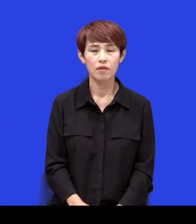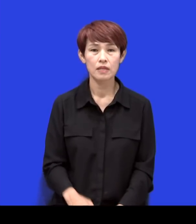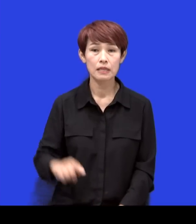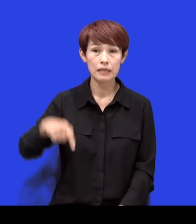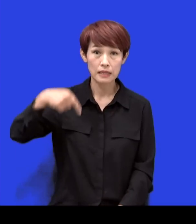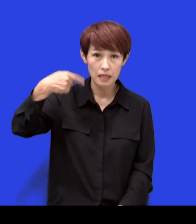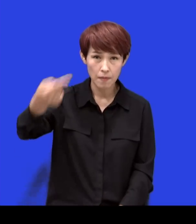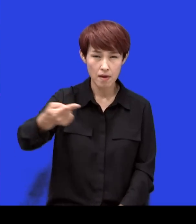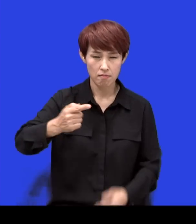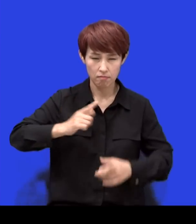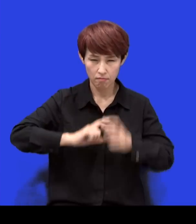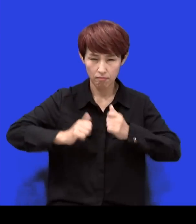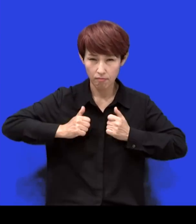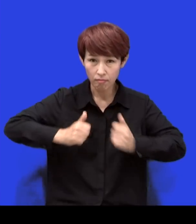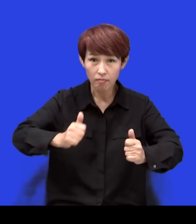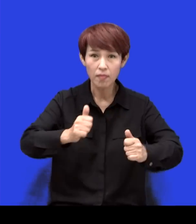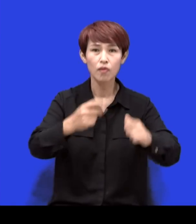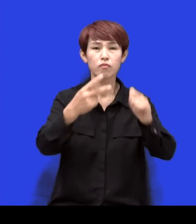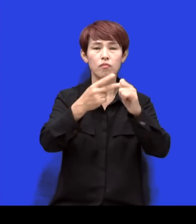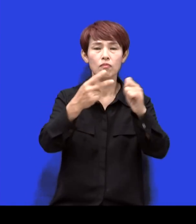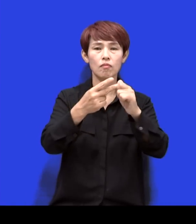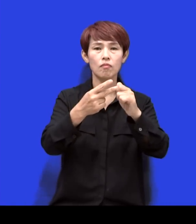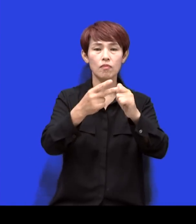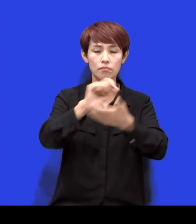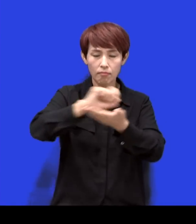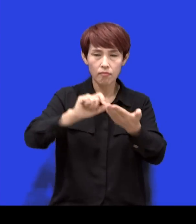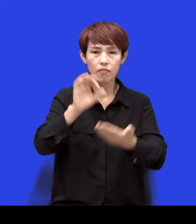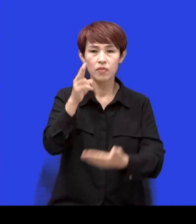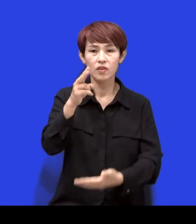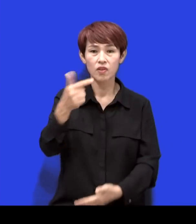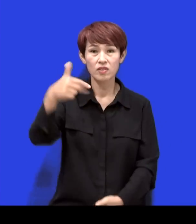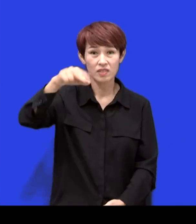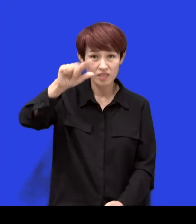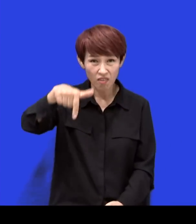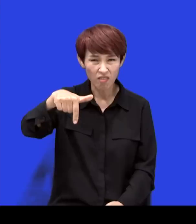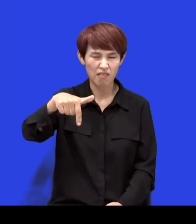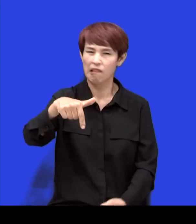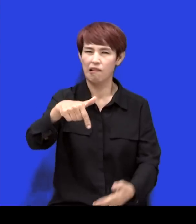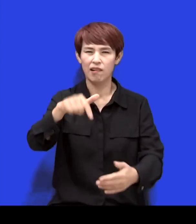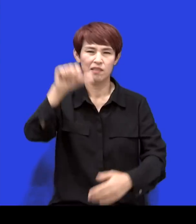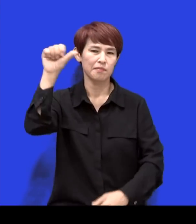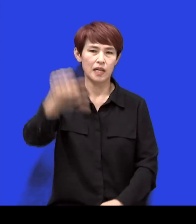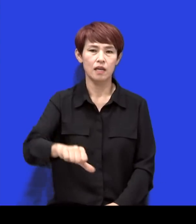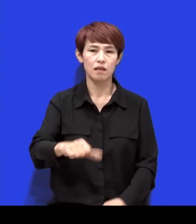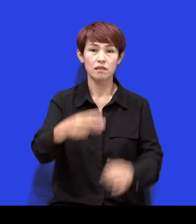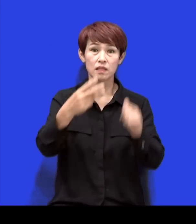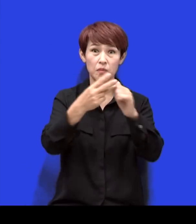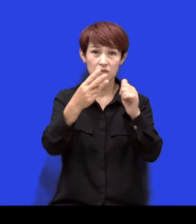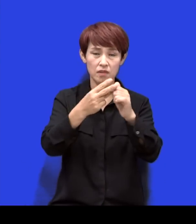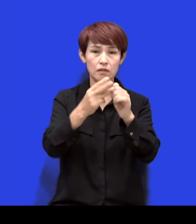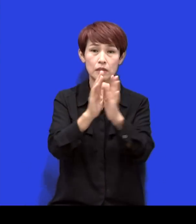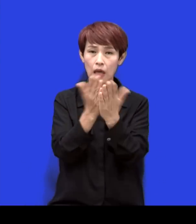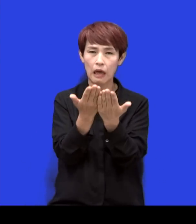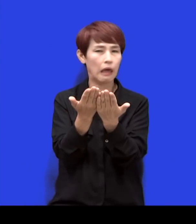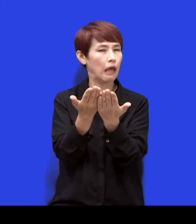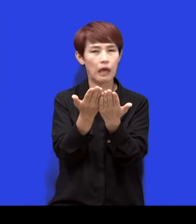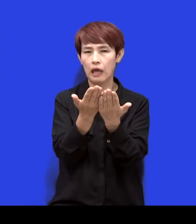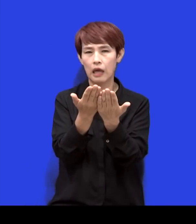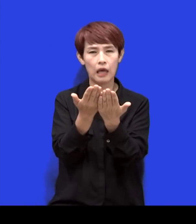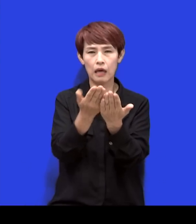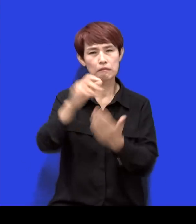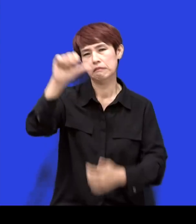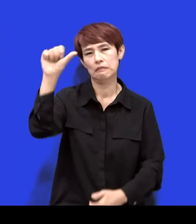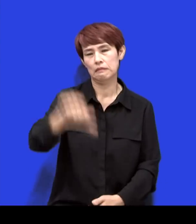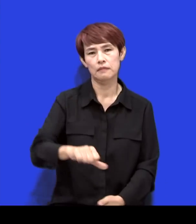그러니까 그 다음에 이제 두 번째 소설 연적도 열심히 썼는데 이렇게 잘 안 됐고 이 세 번째 소설 고스트라이터즈도 이제